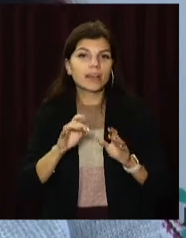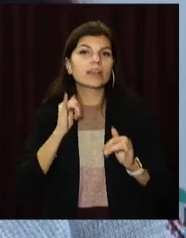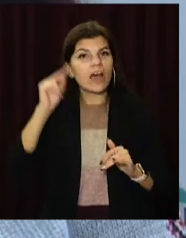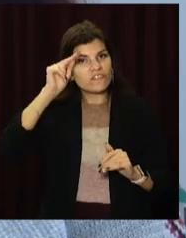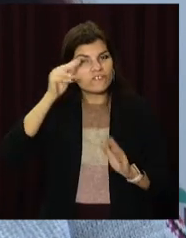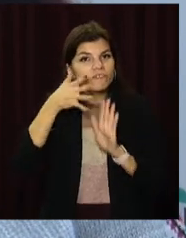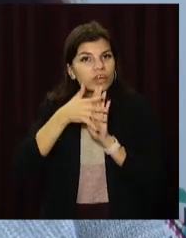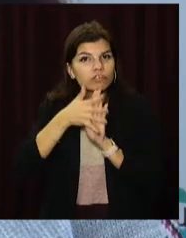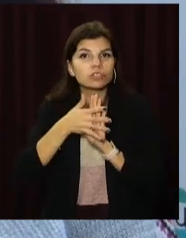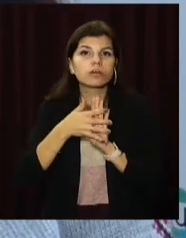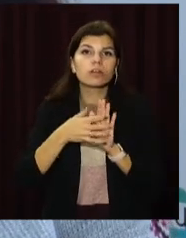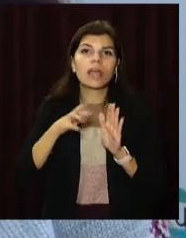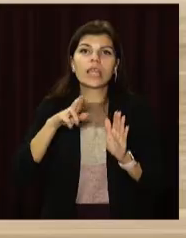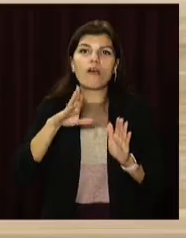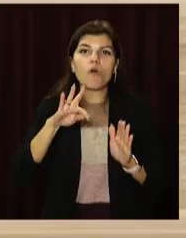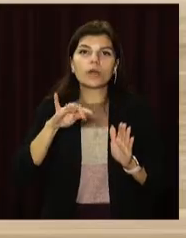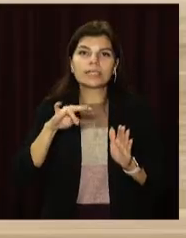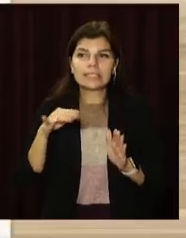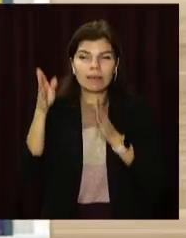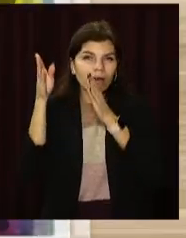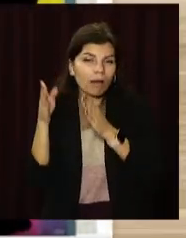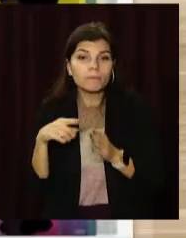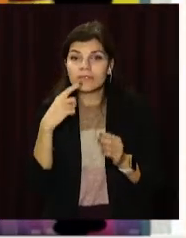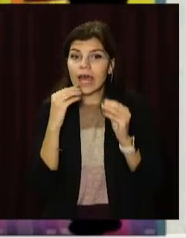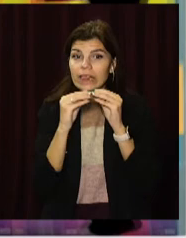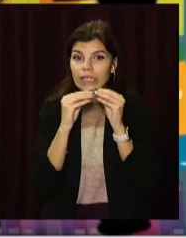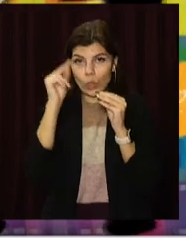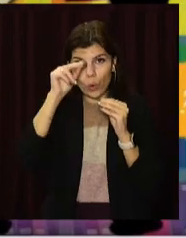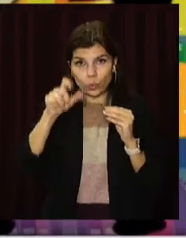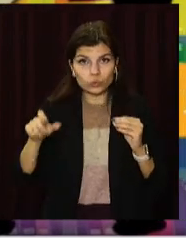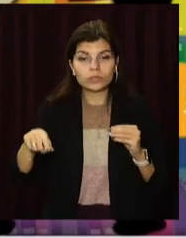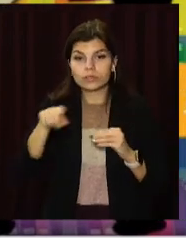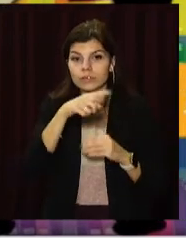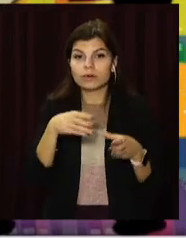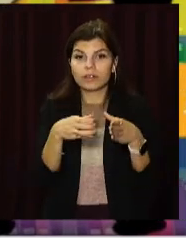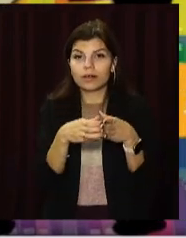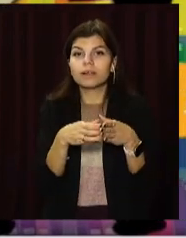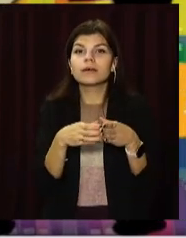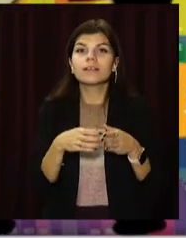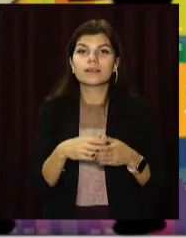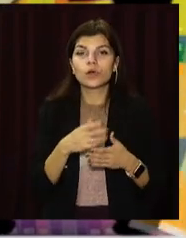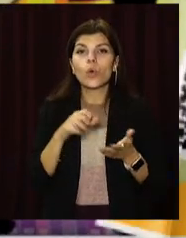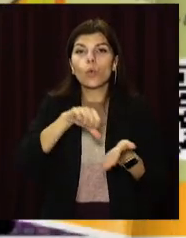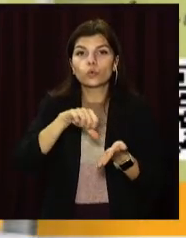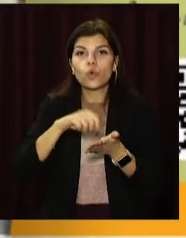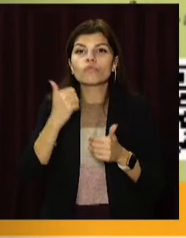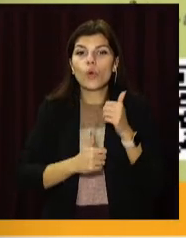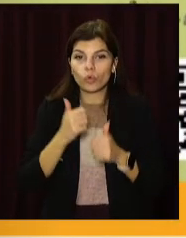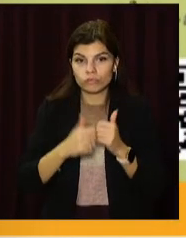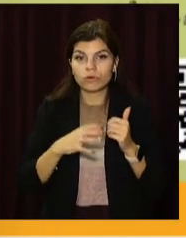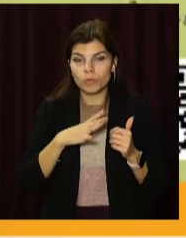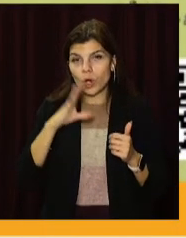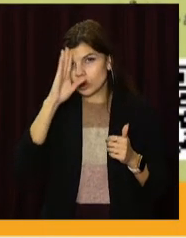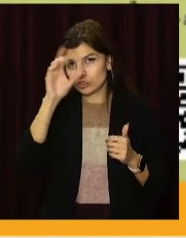вивчення спадщини Яворницького. 10 учнів керівника краєзнавчого гуртка Павла Дінця брали участь у конкурсі.